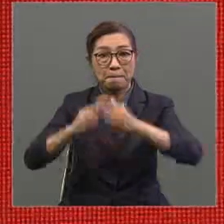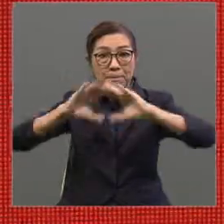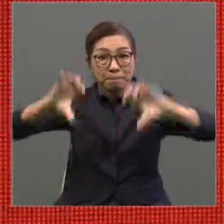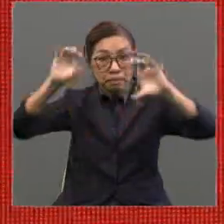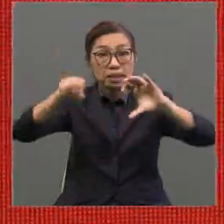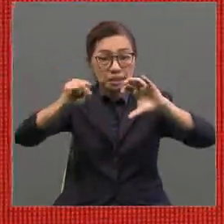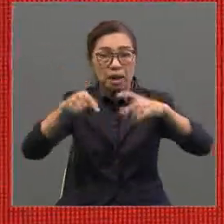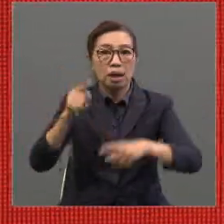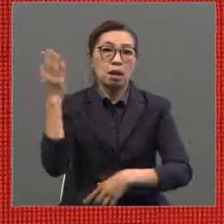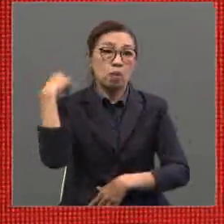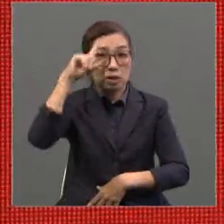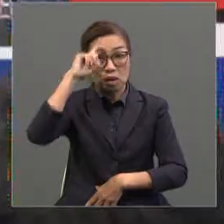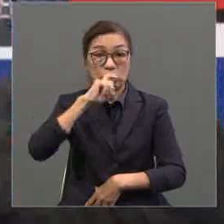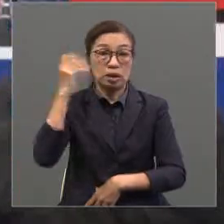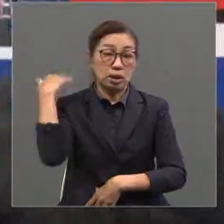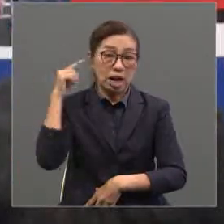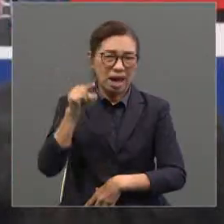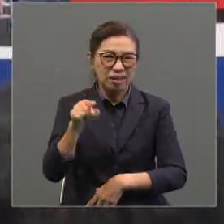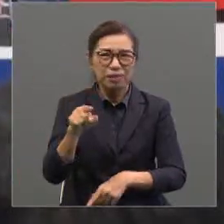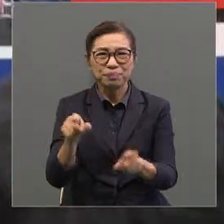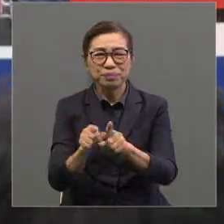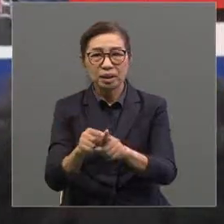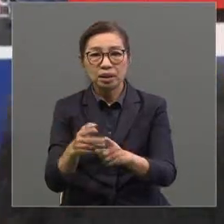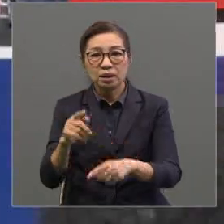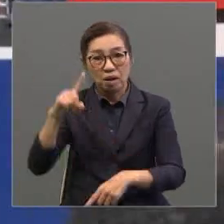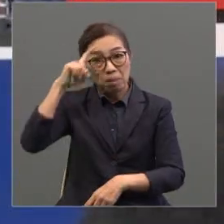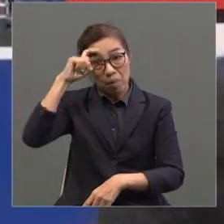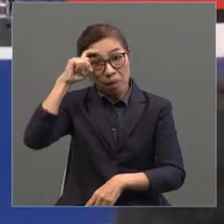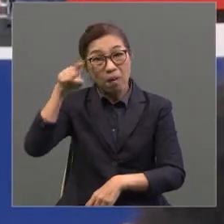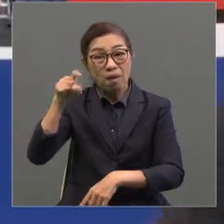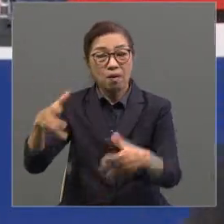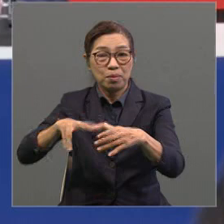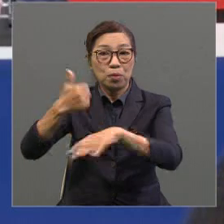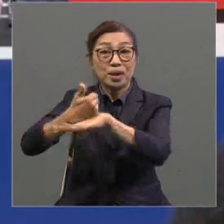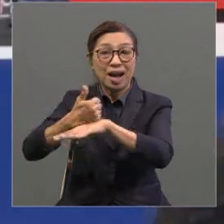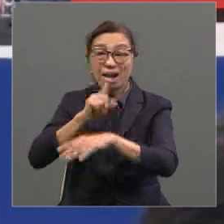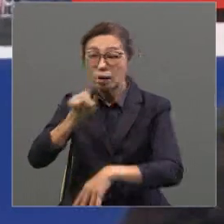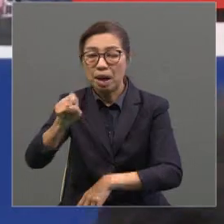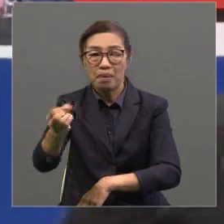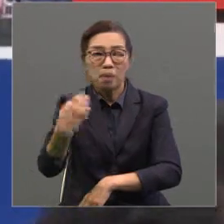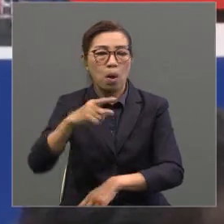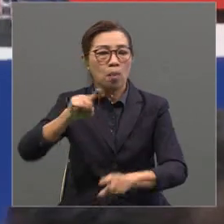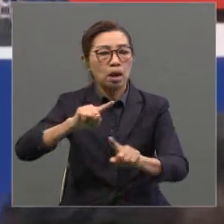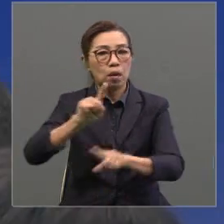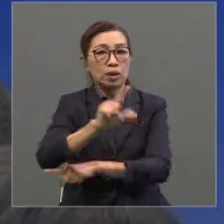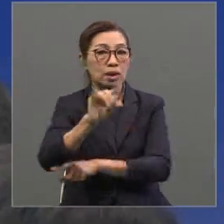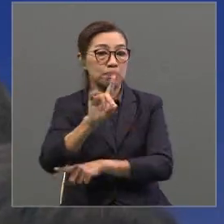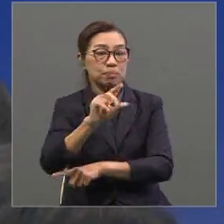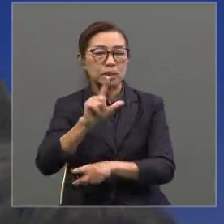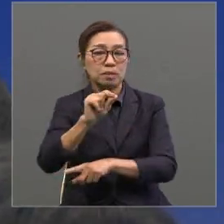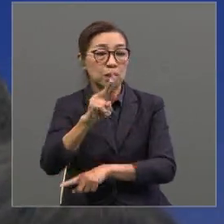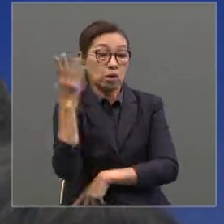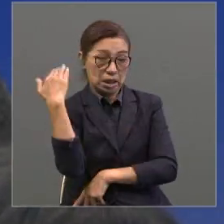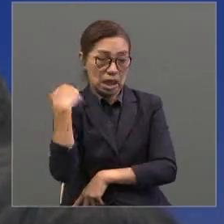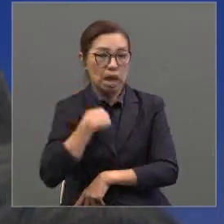ก่อนหน้านี้ในช่วงสุดสัปดาห์ที่ผ่านมาที่เราสัมภาษณ์คุณหมอชนน่านไปบอกว่าวันที่ 22เนี่ยได้ดำเนินการไปพูดคุยกับ